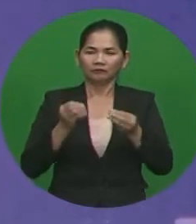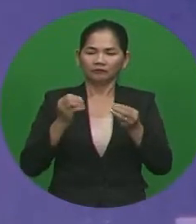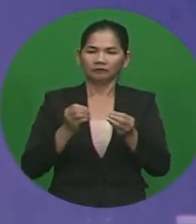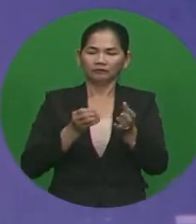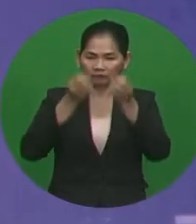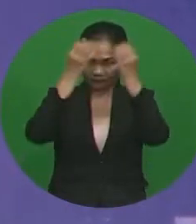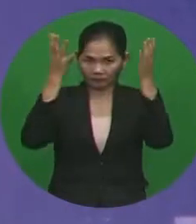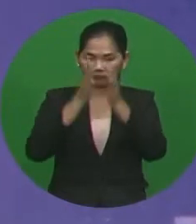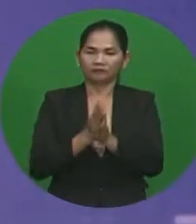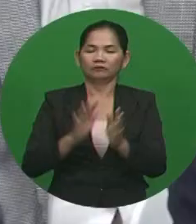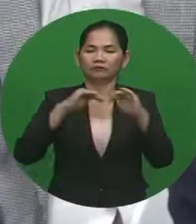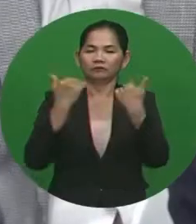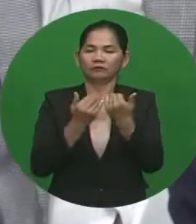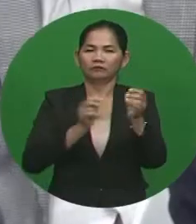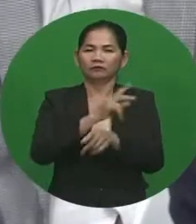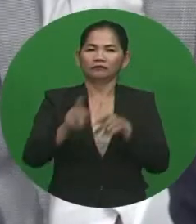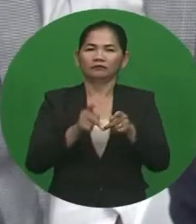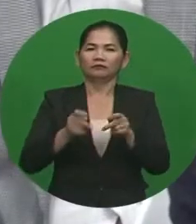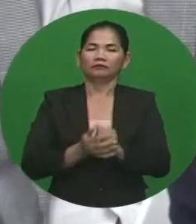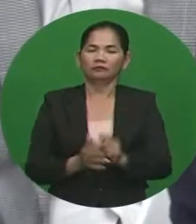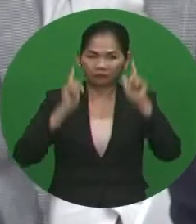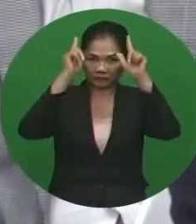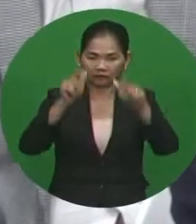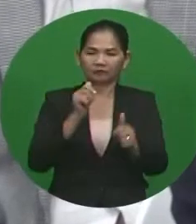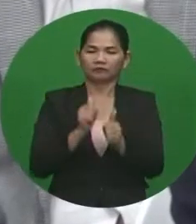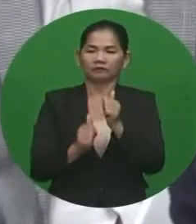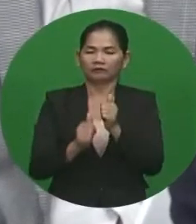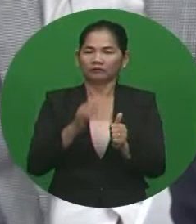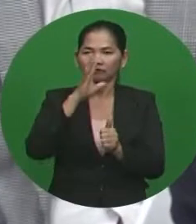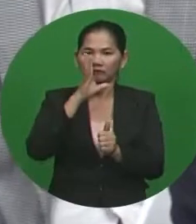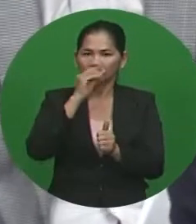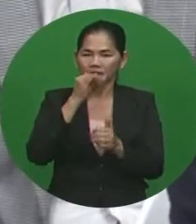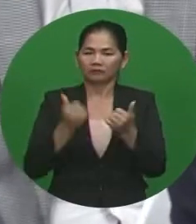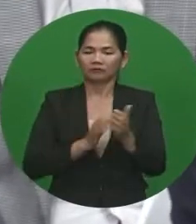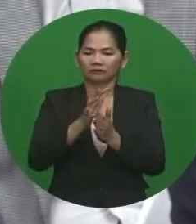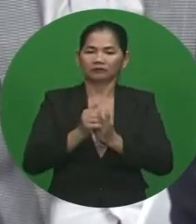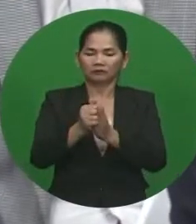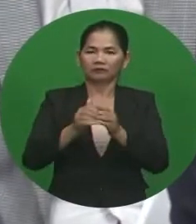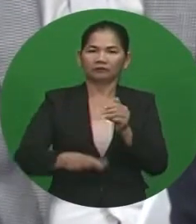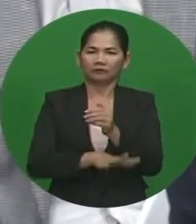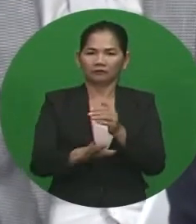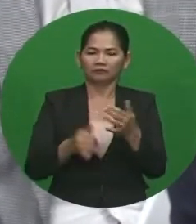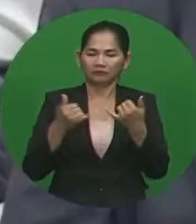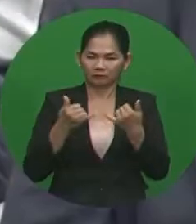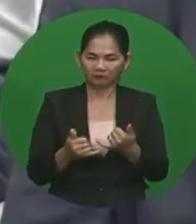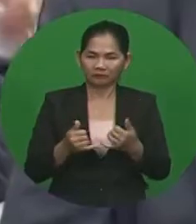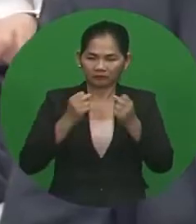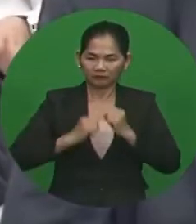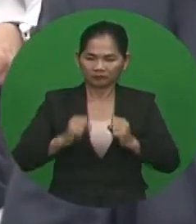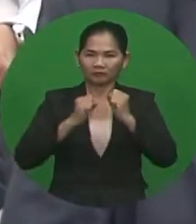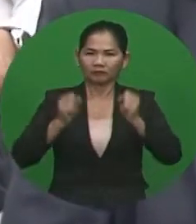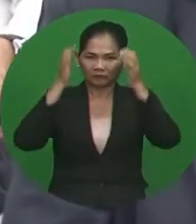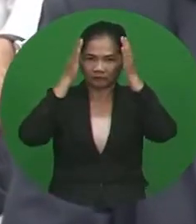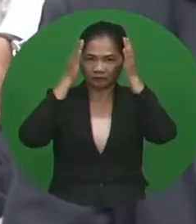មានពីស្ថាប័នសាធារណៈឯកឧត្តមរដ្ឋមន្ត្រីបានលើកឡើងថារាជរដ្ឋាភិបាលកម្ពុជាបានខិតខំយកចិត្តទុ